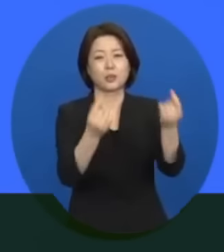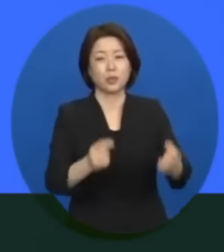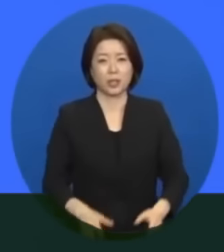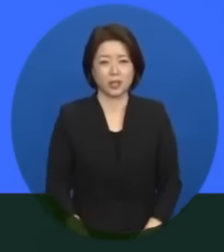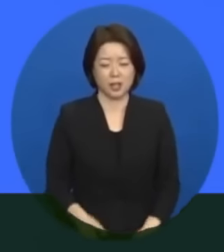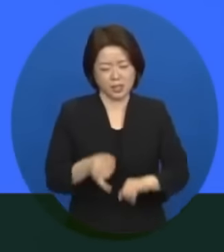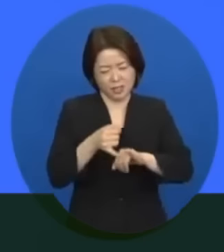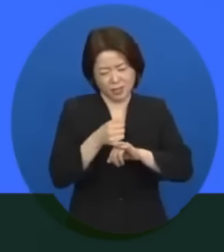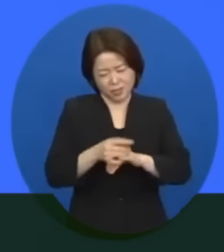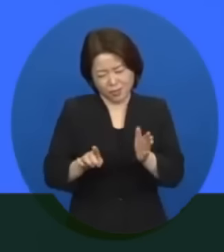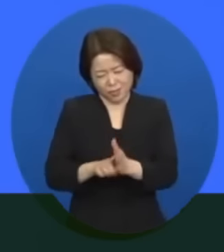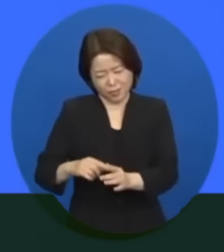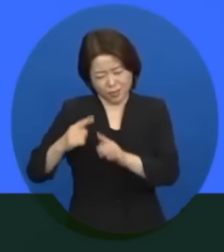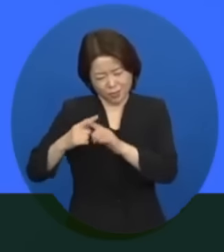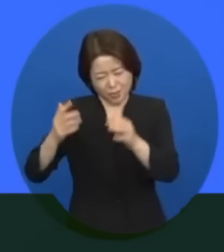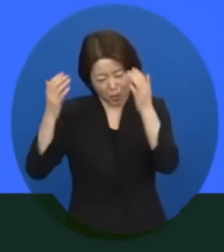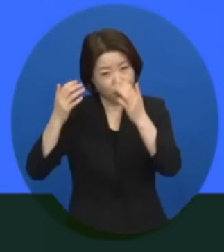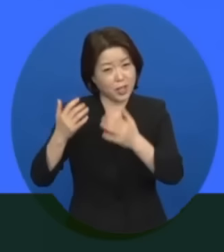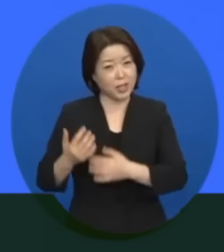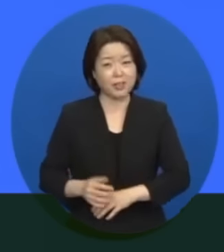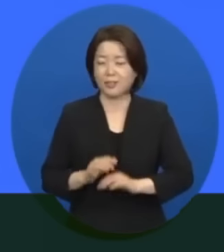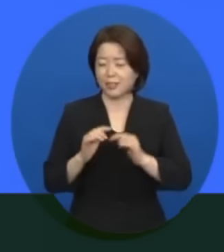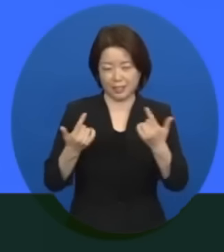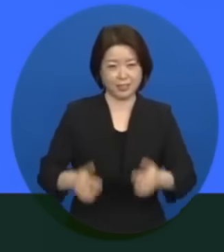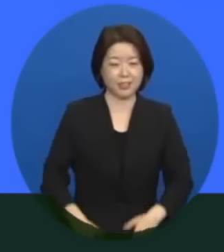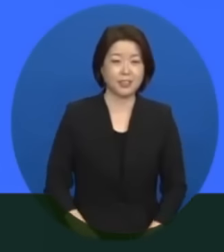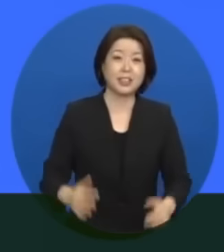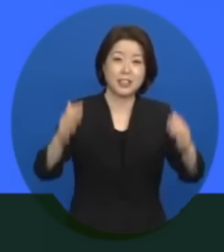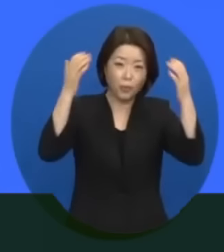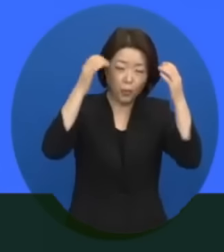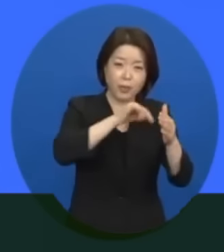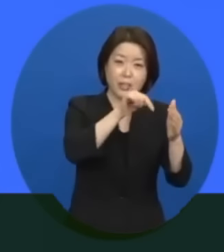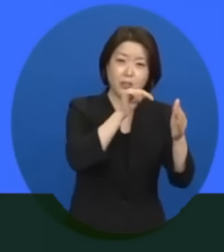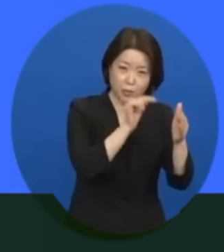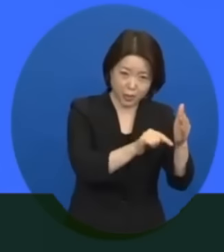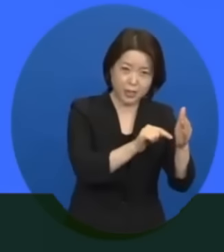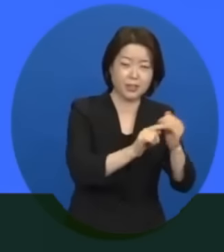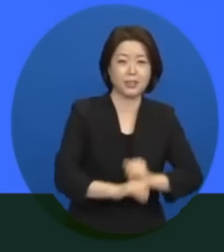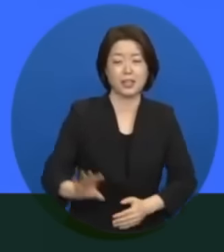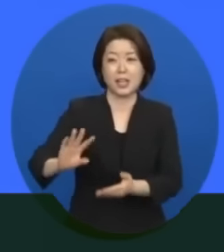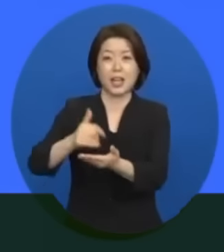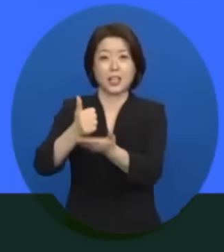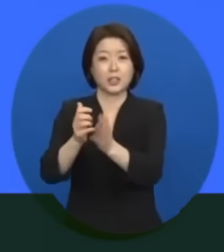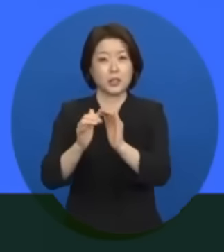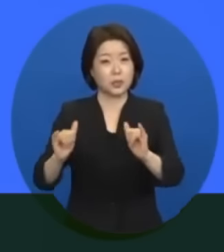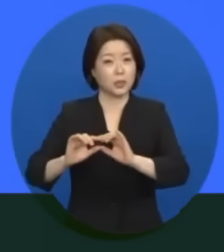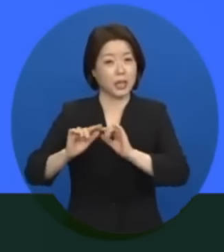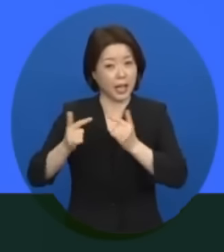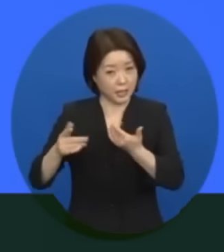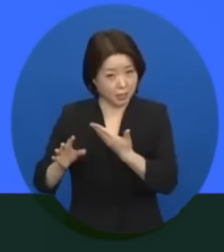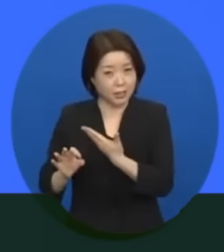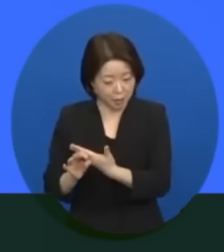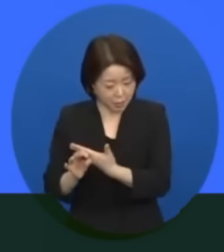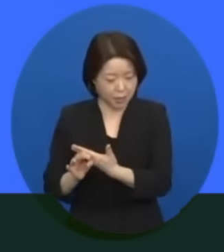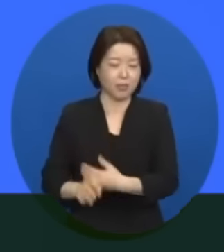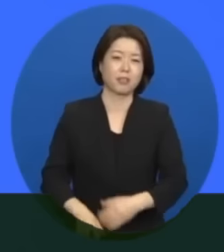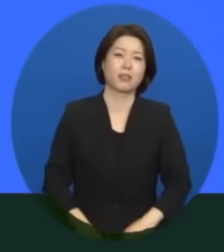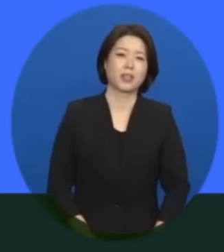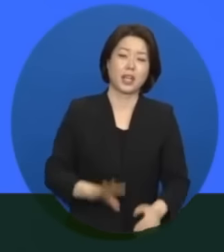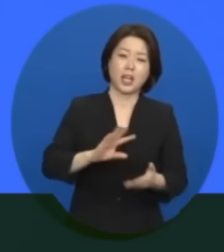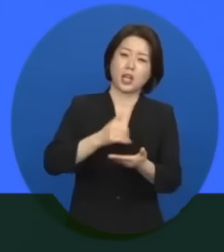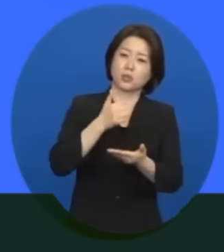순교 아이 고난이냐고 그렇진 않아요이 고난에는 그리스도인이 아니었다면 그리고